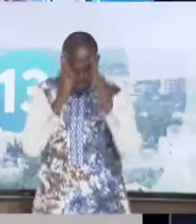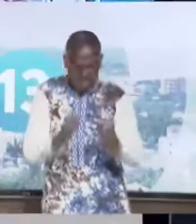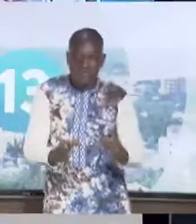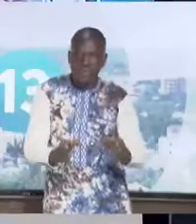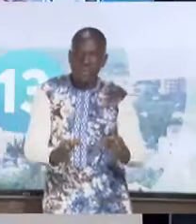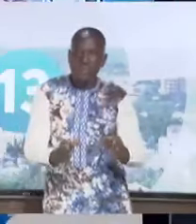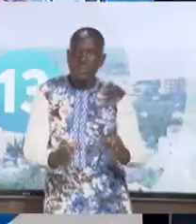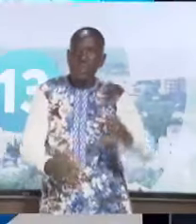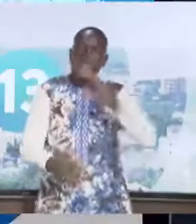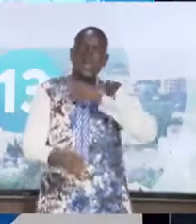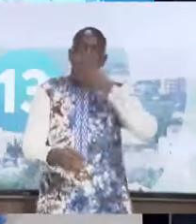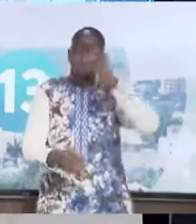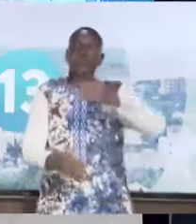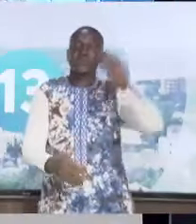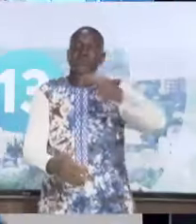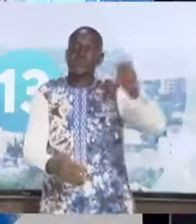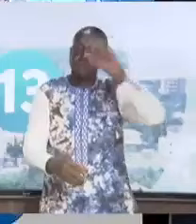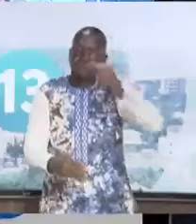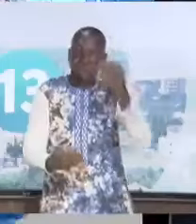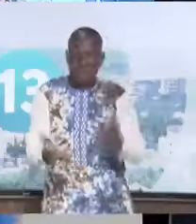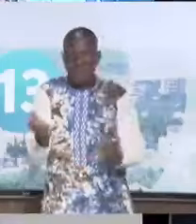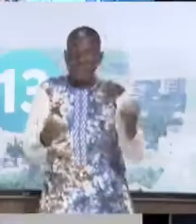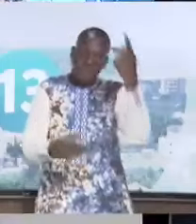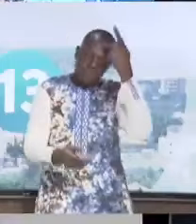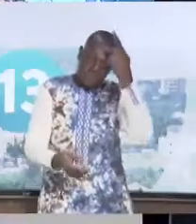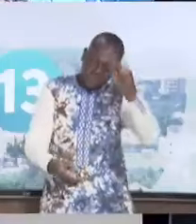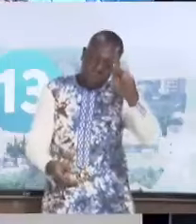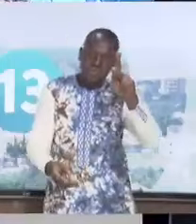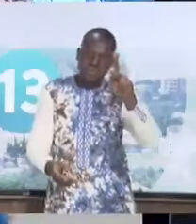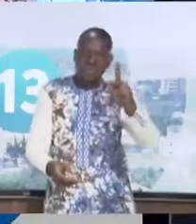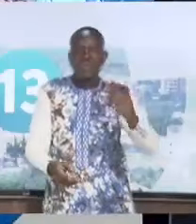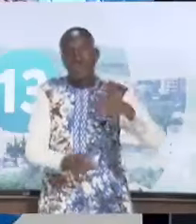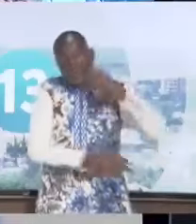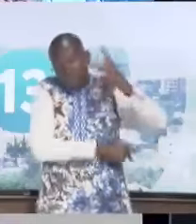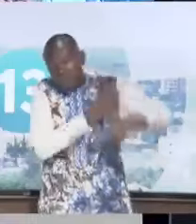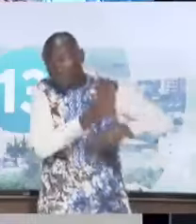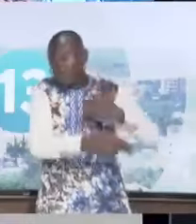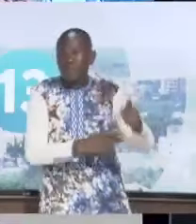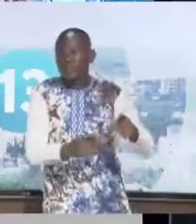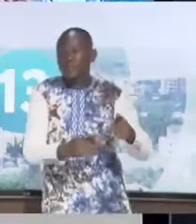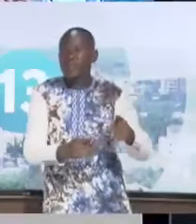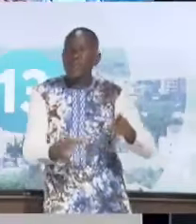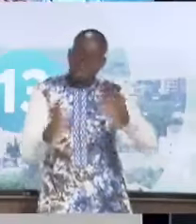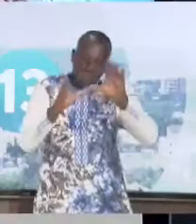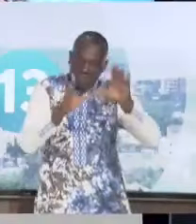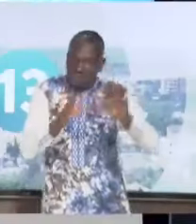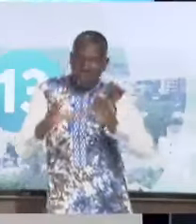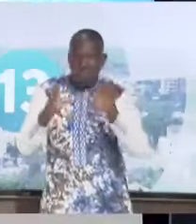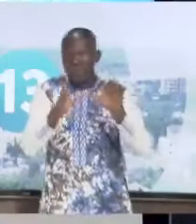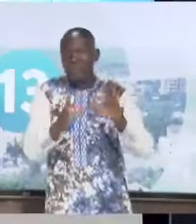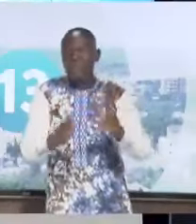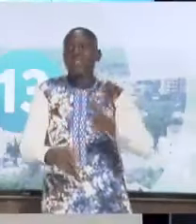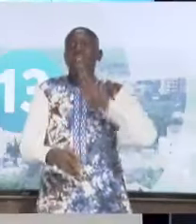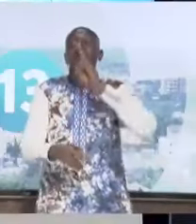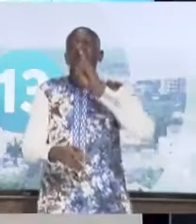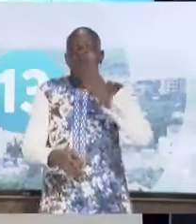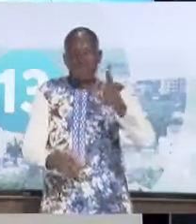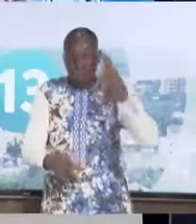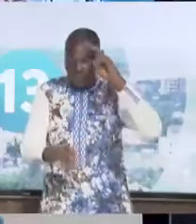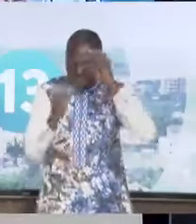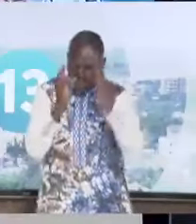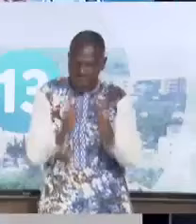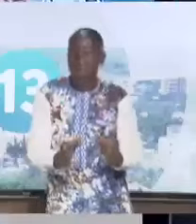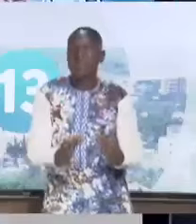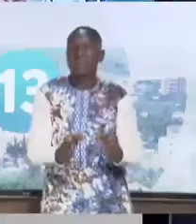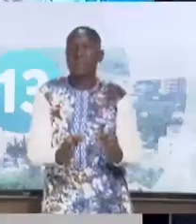citoyen de l'ONEA. Nous sommes un service public au service des populations. Oui. Et il y a des collaborateurs qui sont véritablement engagés et